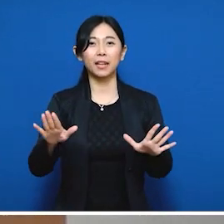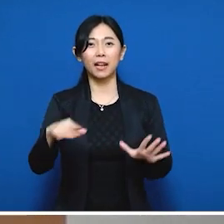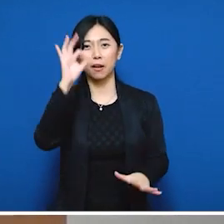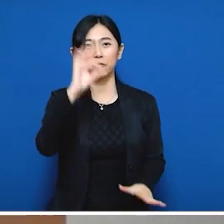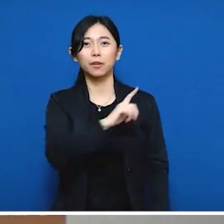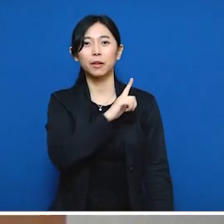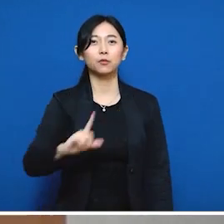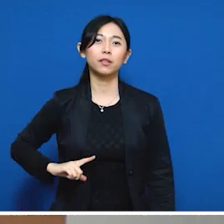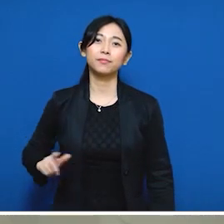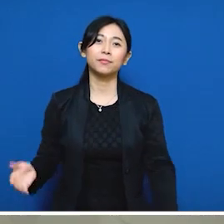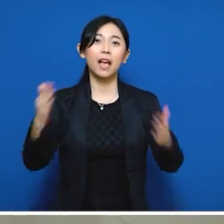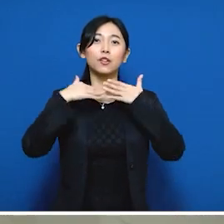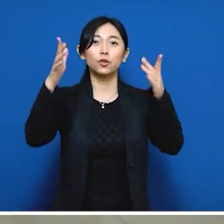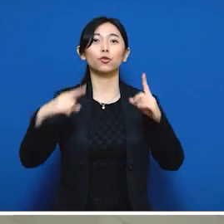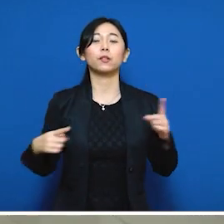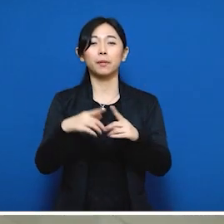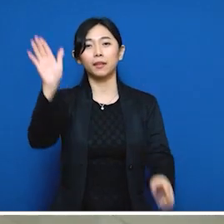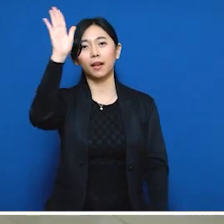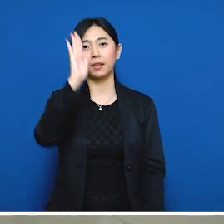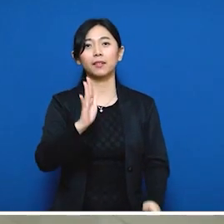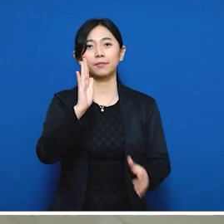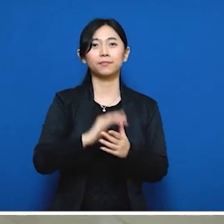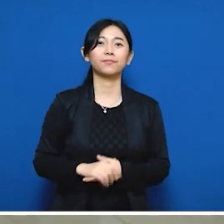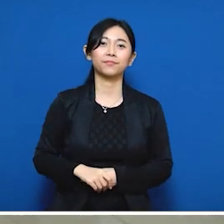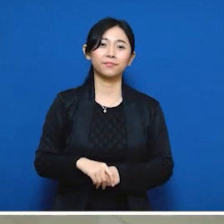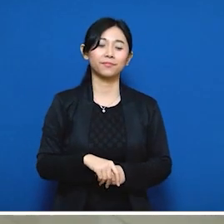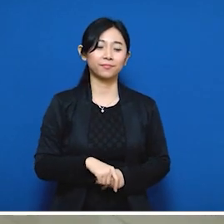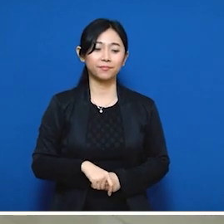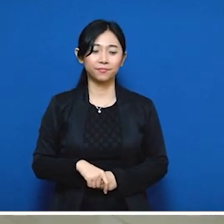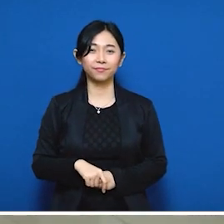Demikianlah sabda Tuhan. Syukur.